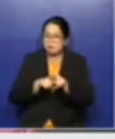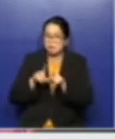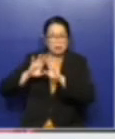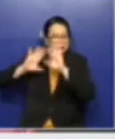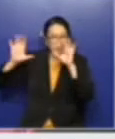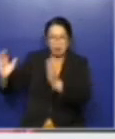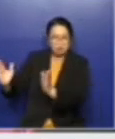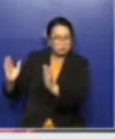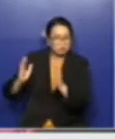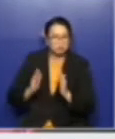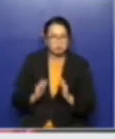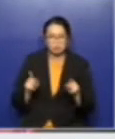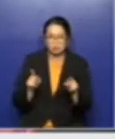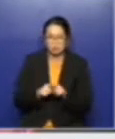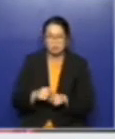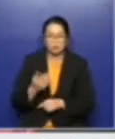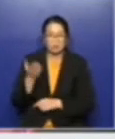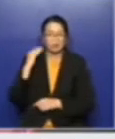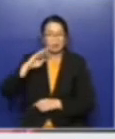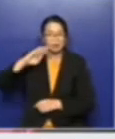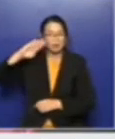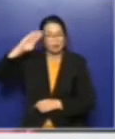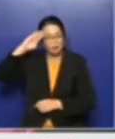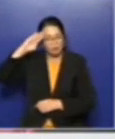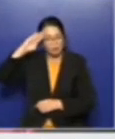ลังรัฐประหาร22พฤษภาคม